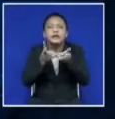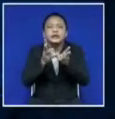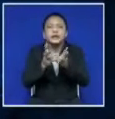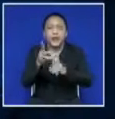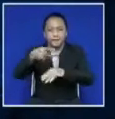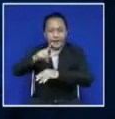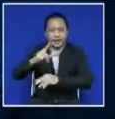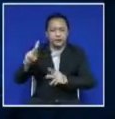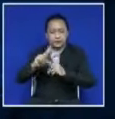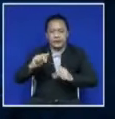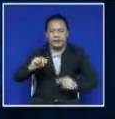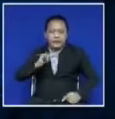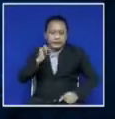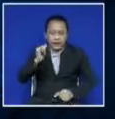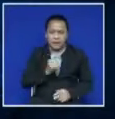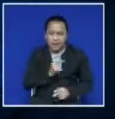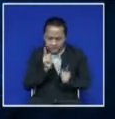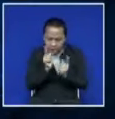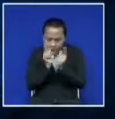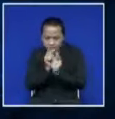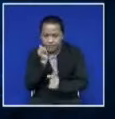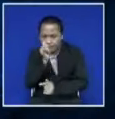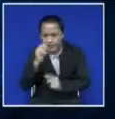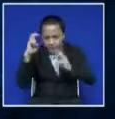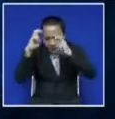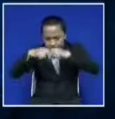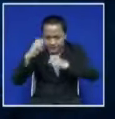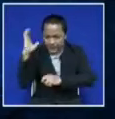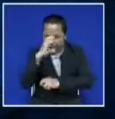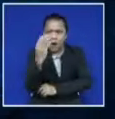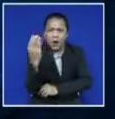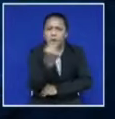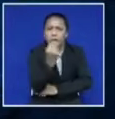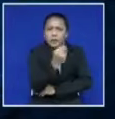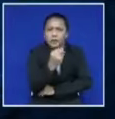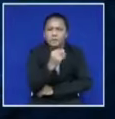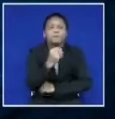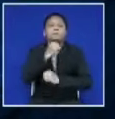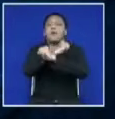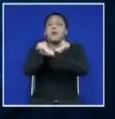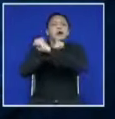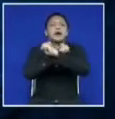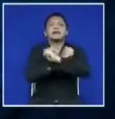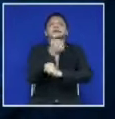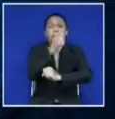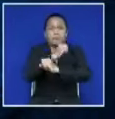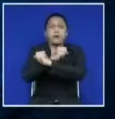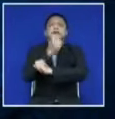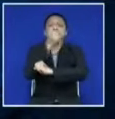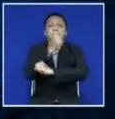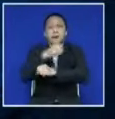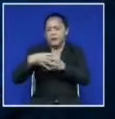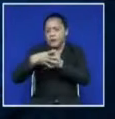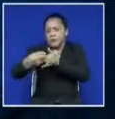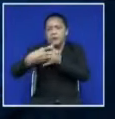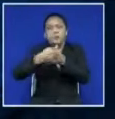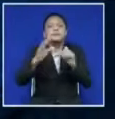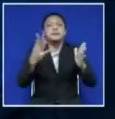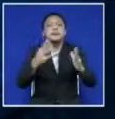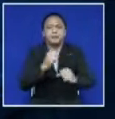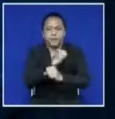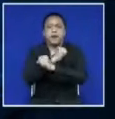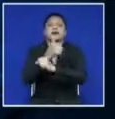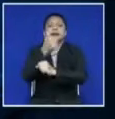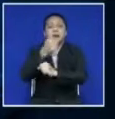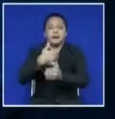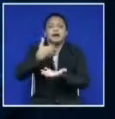ลัดกระทรวงได้กำชับให้ดำเนินการเพราะเรายิ่งค้นหาได้เร็วเราควบคุมได้เร็วสถานการณ์ก็จะไม่แพร่กระจายจนควบคุมไม่ได้นะครับก็ข